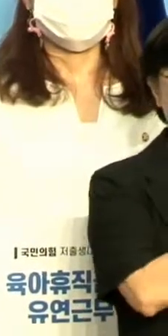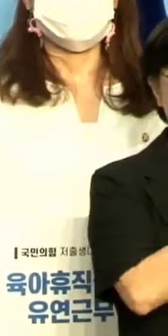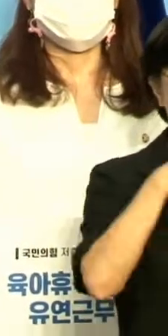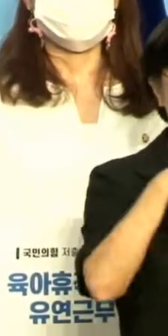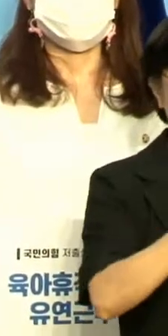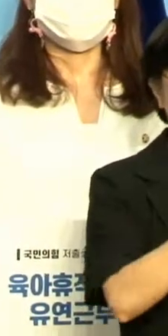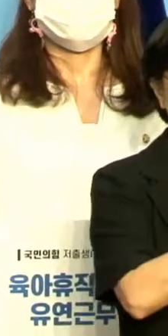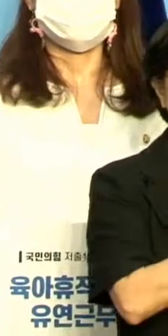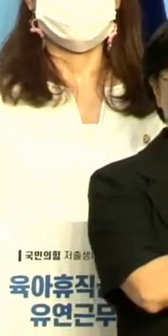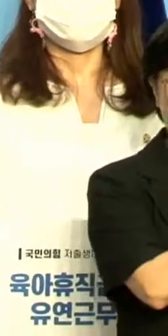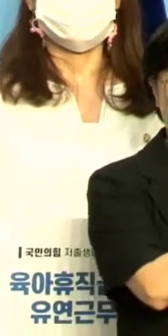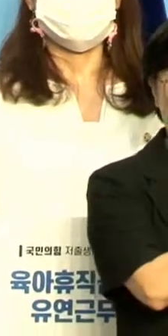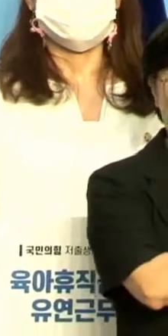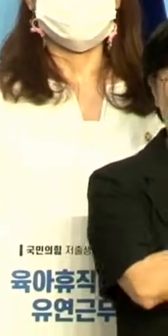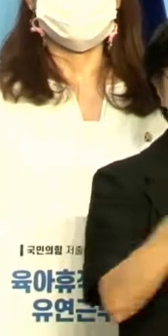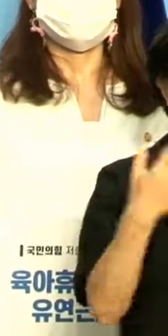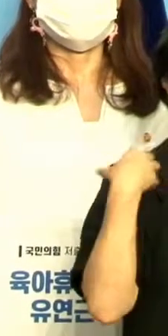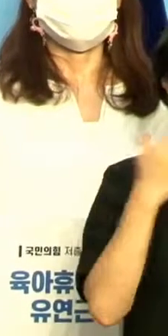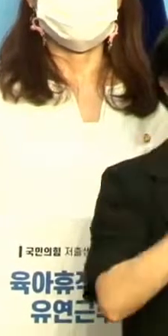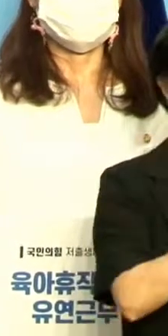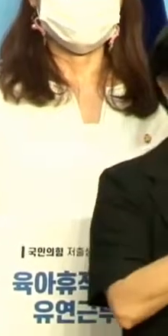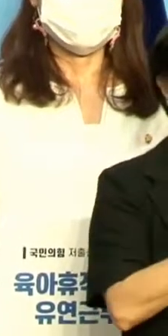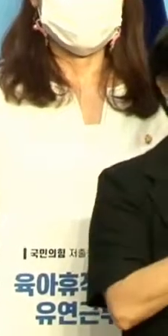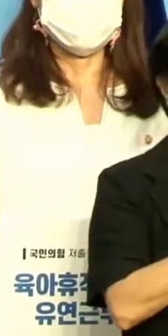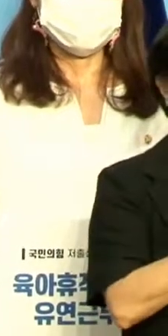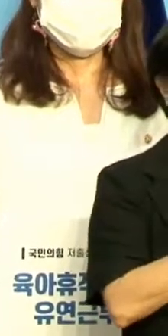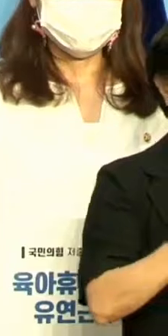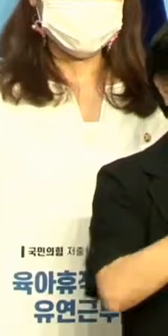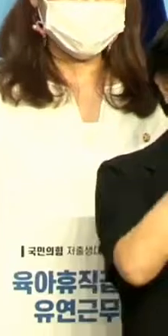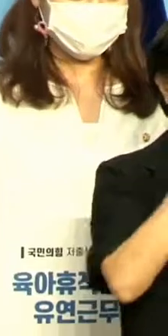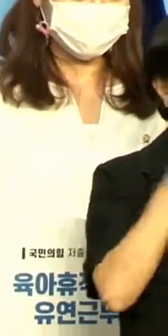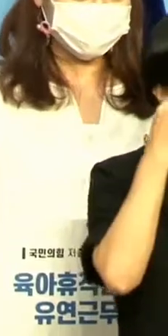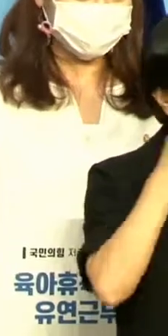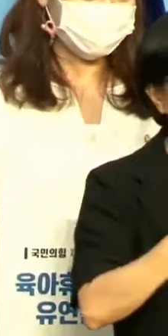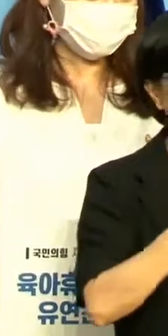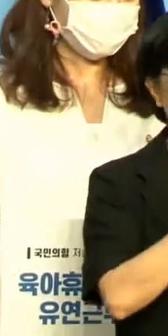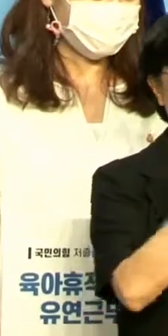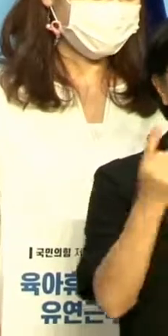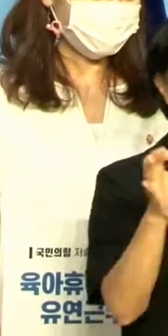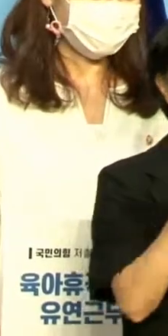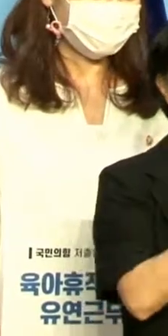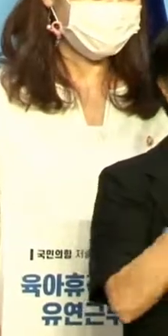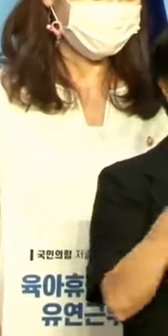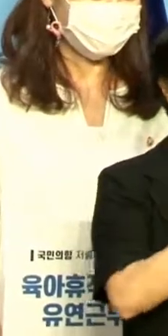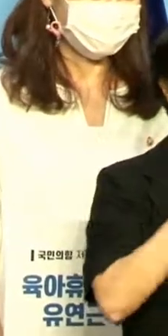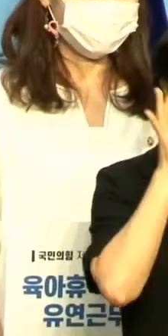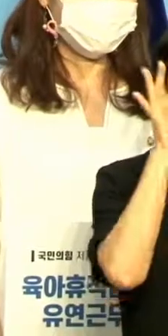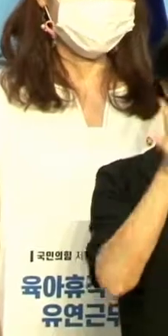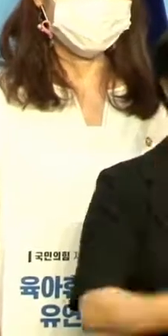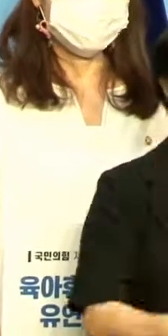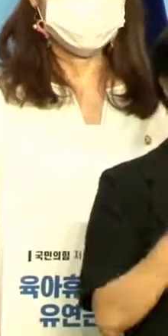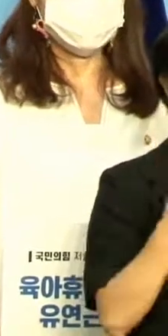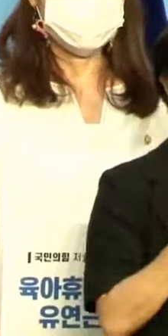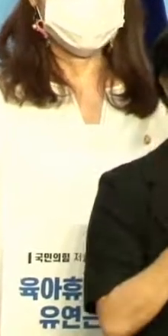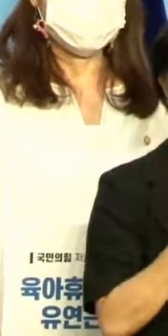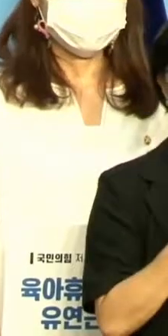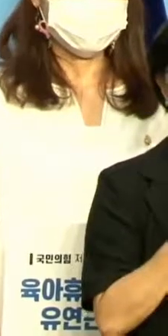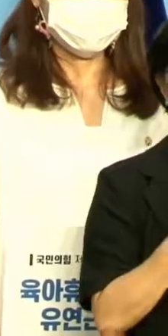지원을 응원하는 등 우리 사회의 편견과 소외를 걷어내 부자 하였습니다 그밖에